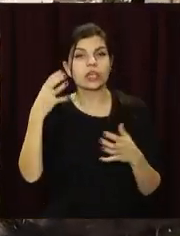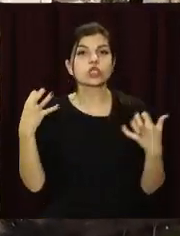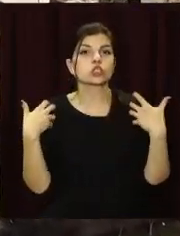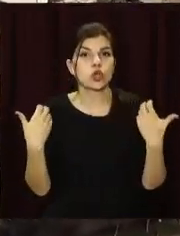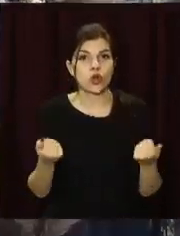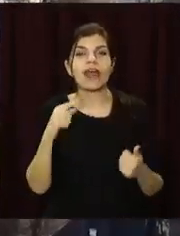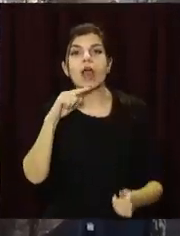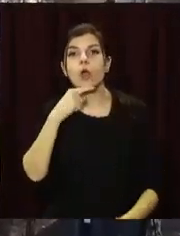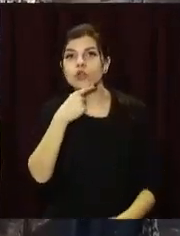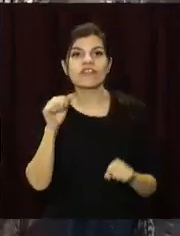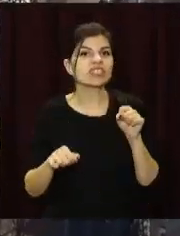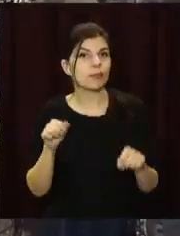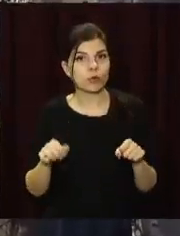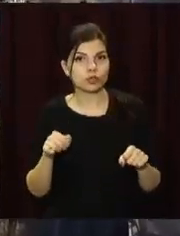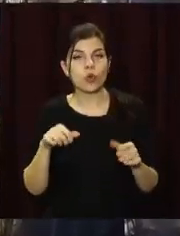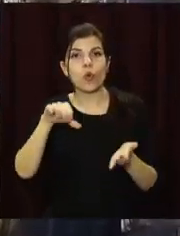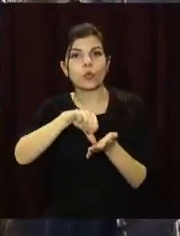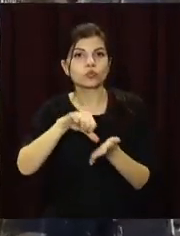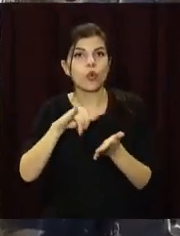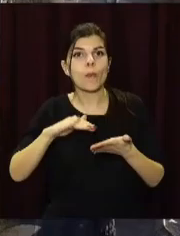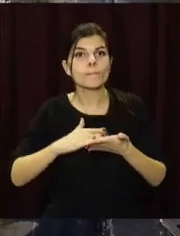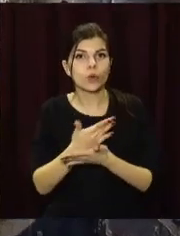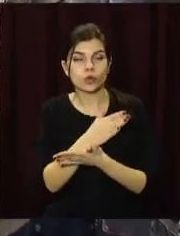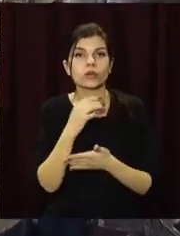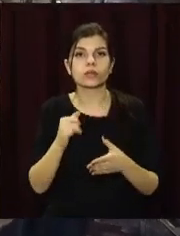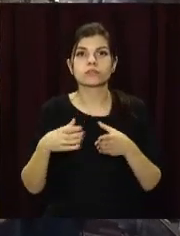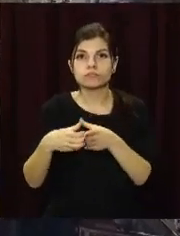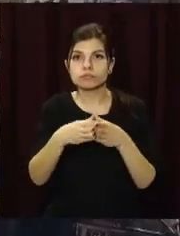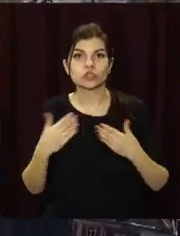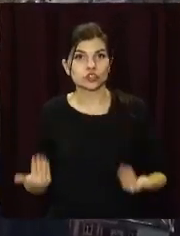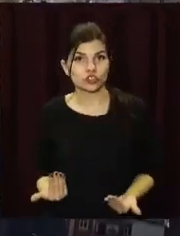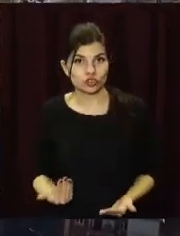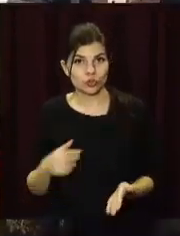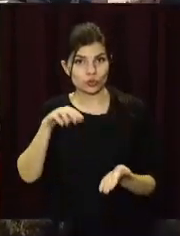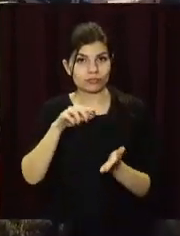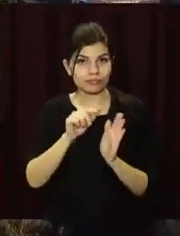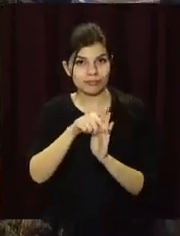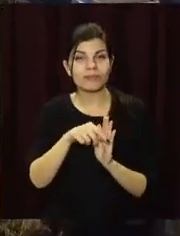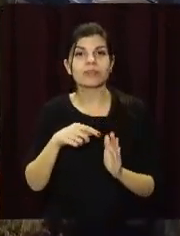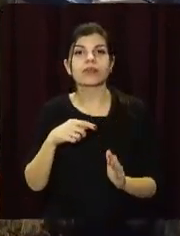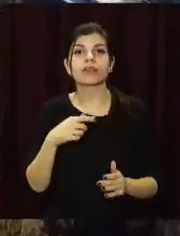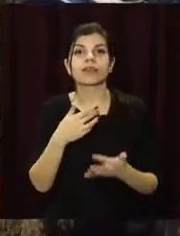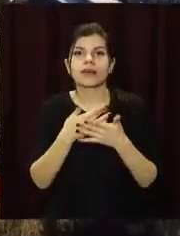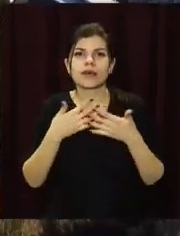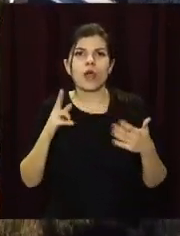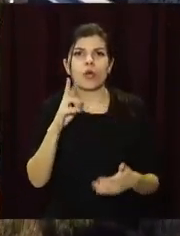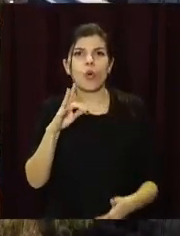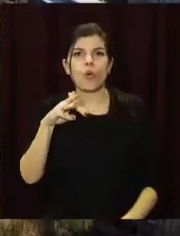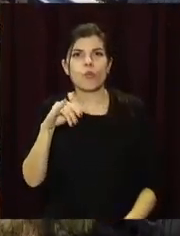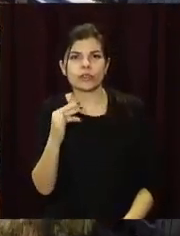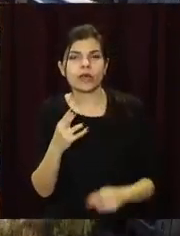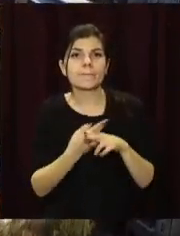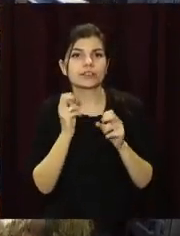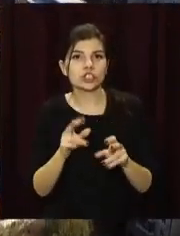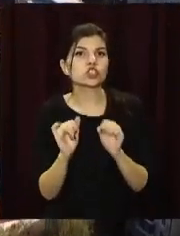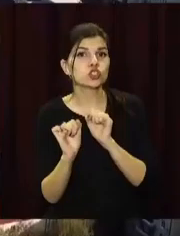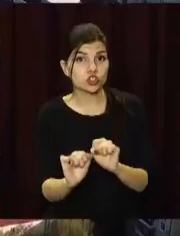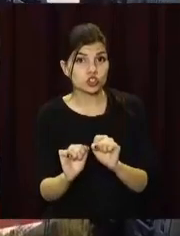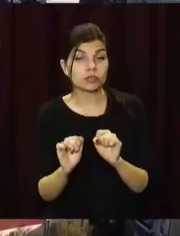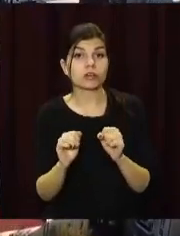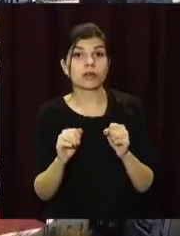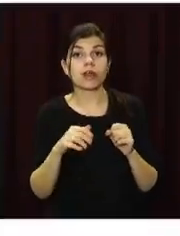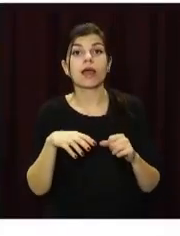здоров'я, економічні можливості, участь у політичному та громадському житті, інформаційні та комунікаційні технології, безпека і захищеність.